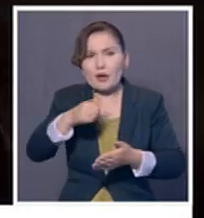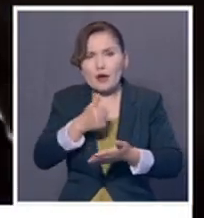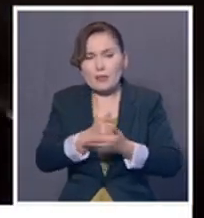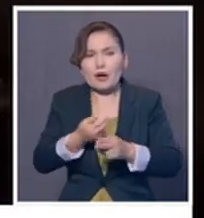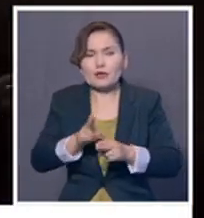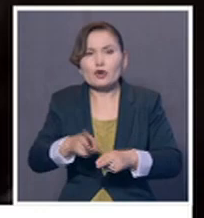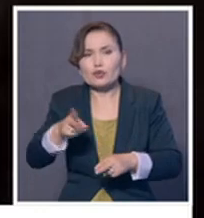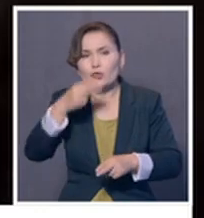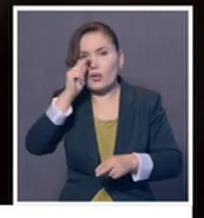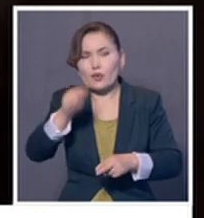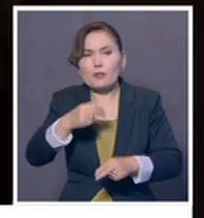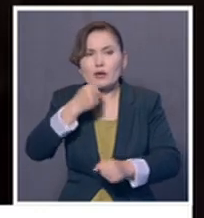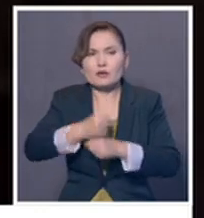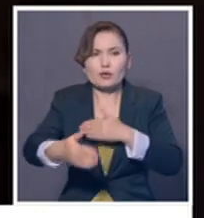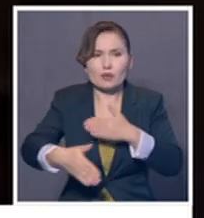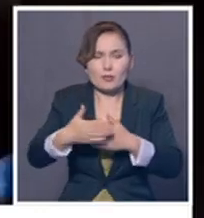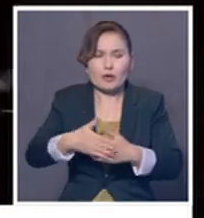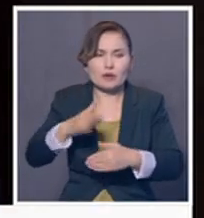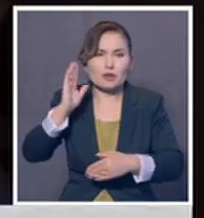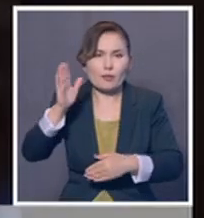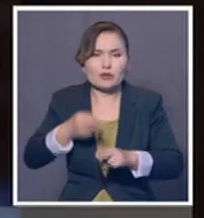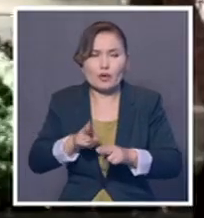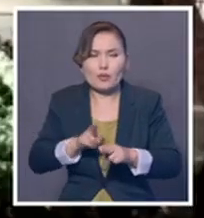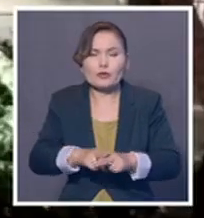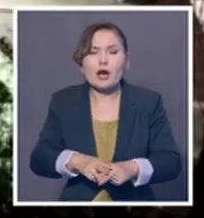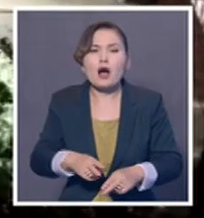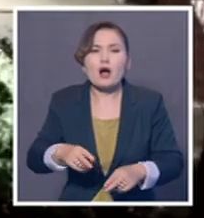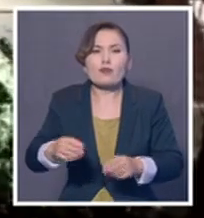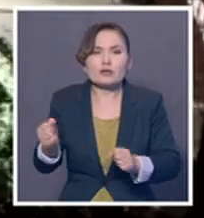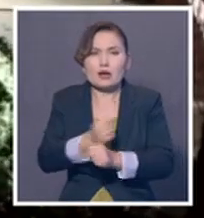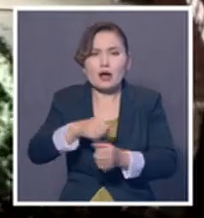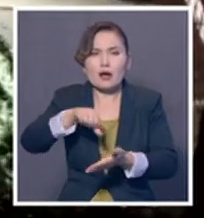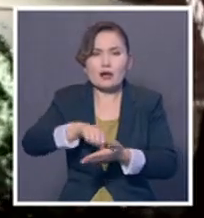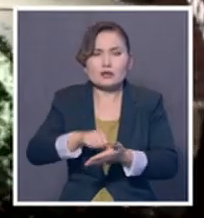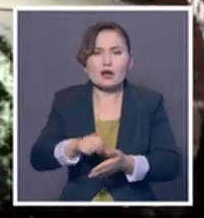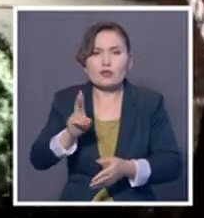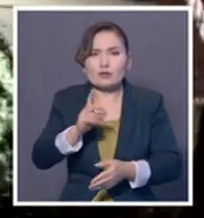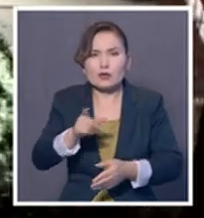басшысы оқиғаға байланысты арнайы мәжіліс өткізіп, арандатушыларды жауапқа тартуды тапсырған еді.